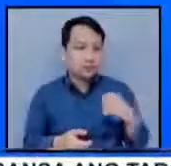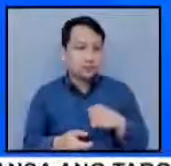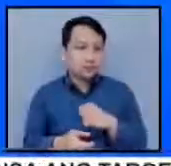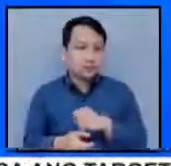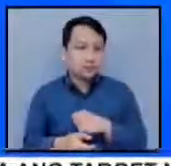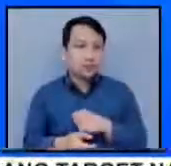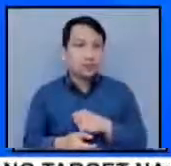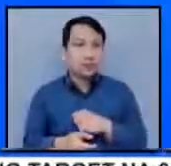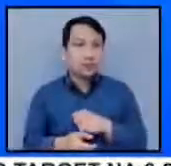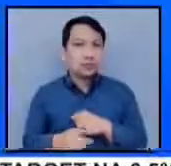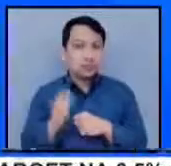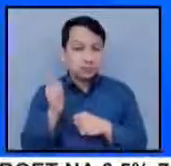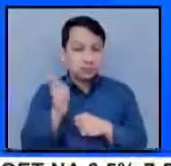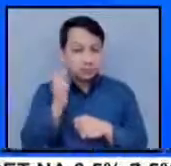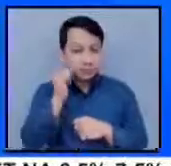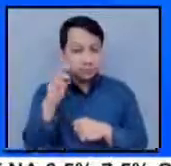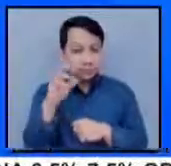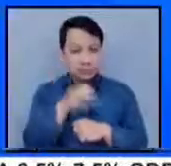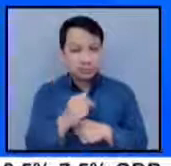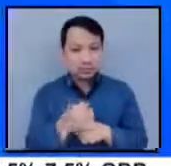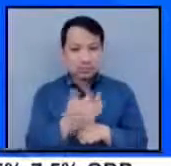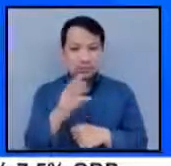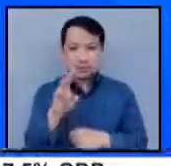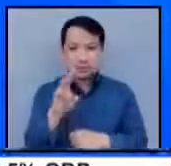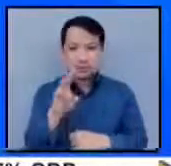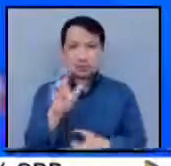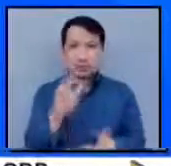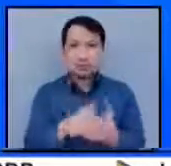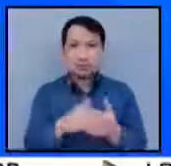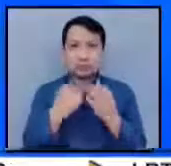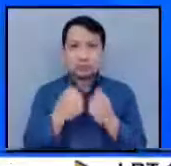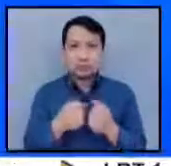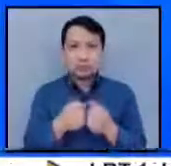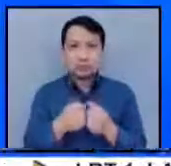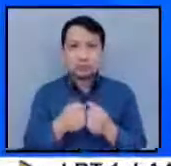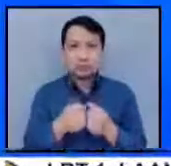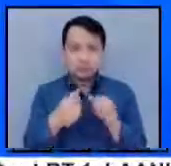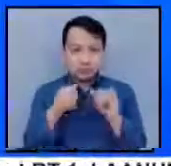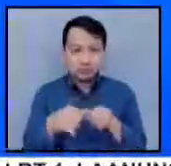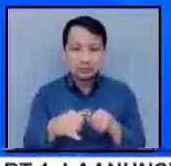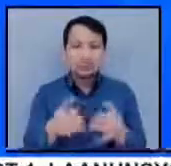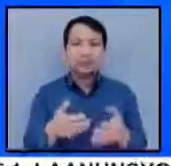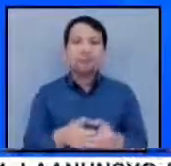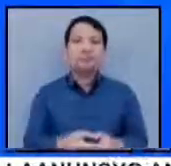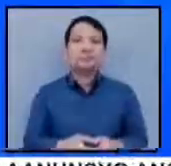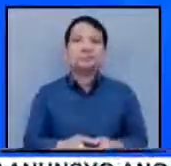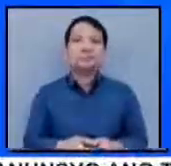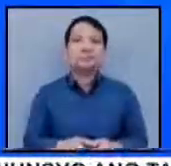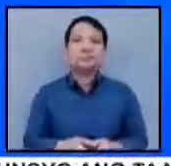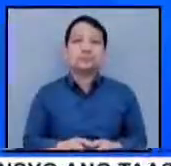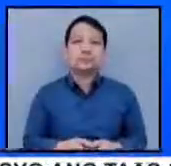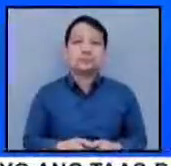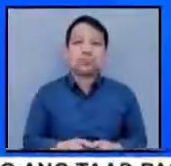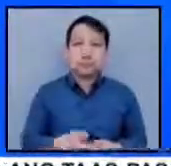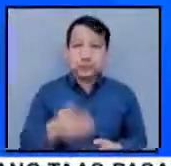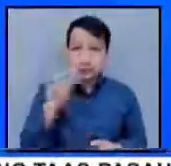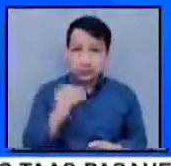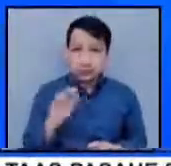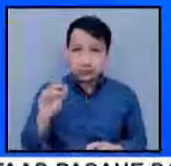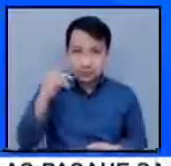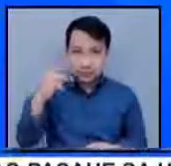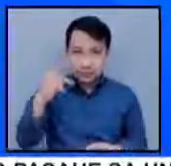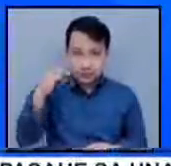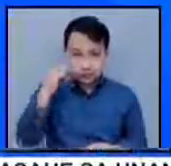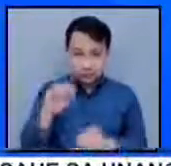the estimated 7,000 strong Filipino diaspora. Kaya pala, pati yung mga politiko, tinuturuan